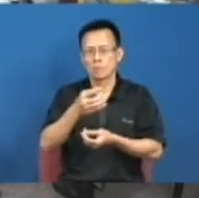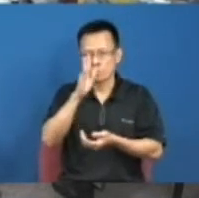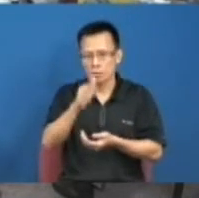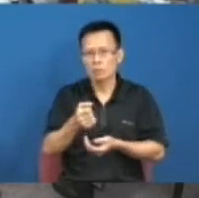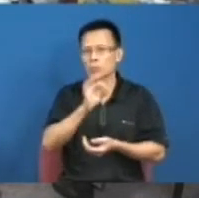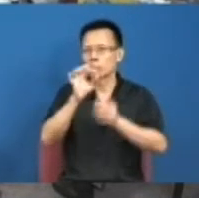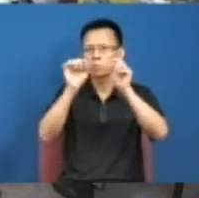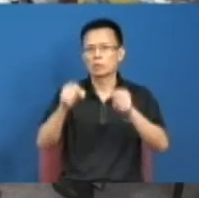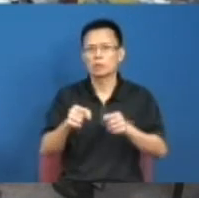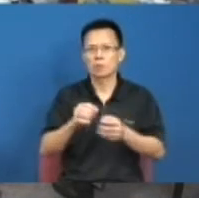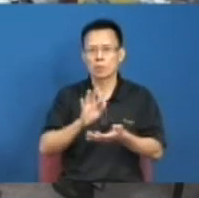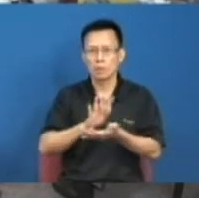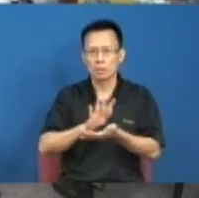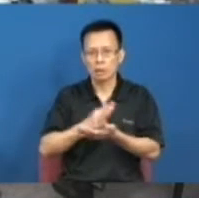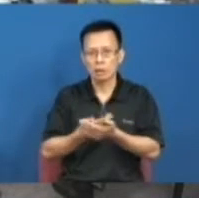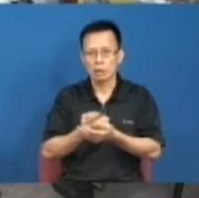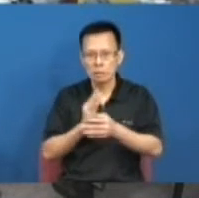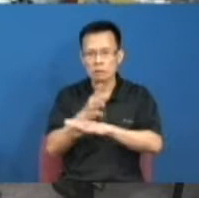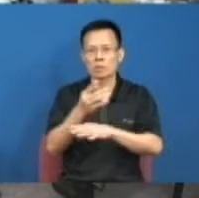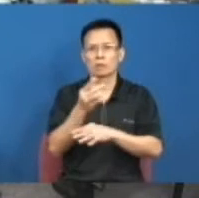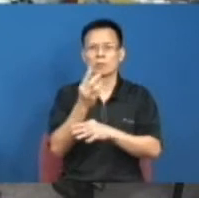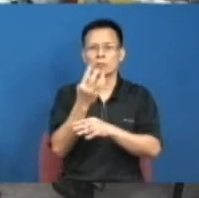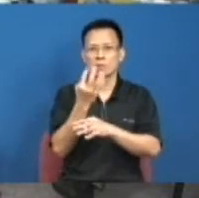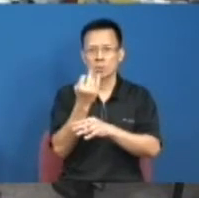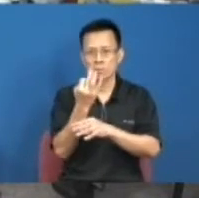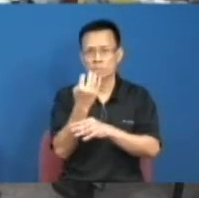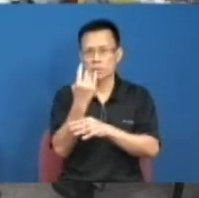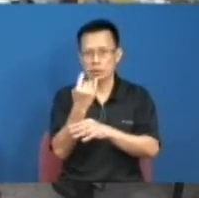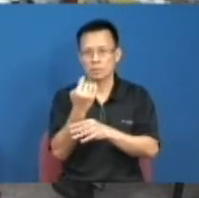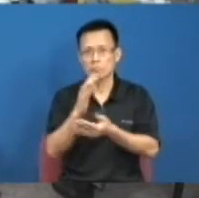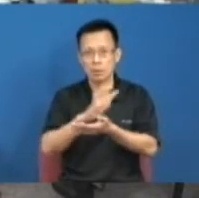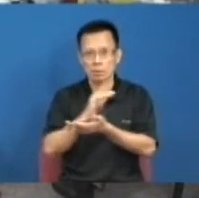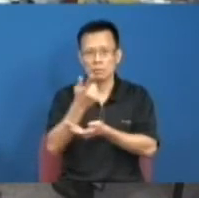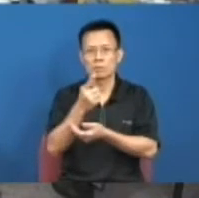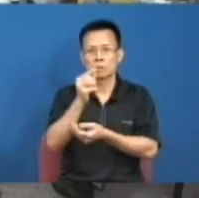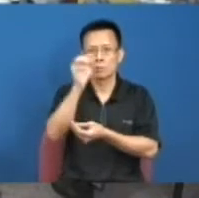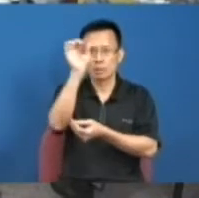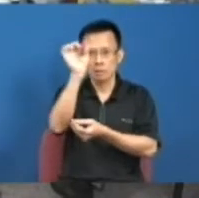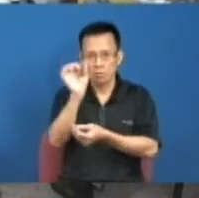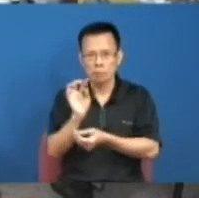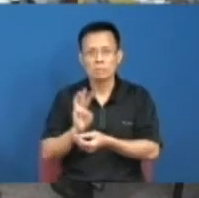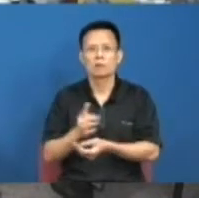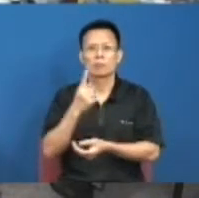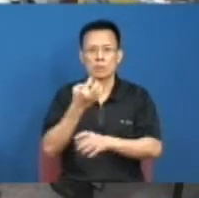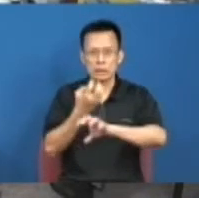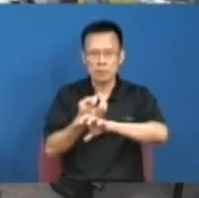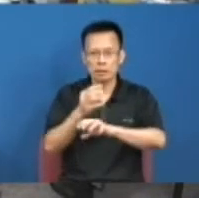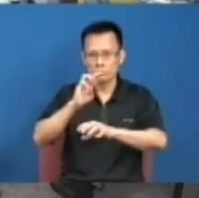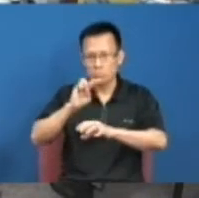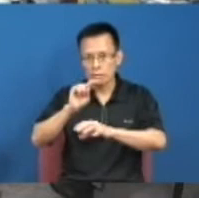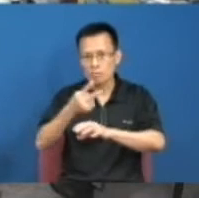一到幾十年、二三十年、三四十年，那漏水情況呢，有時石屎變質啦